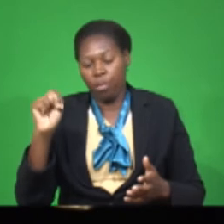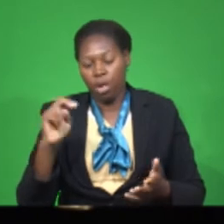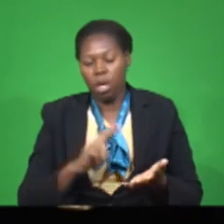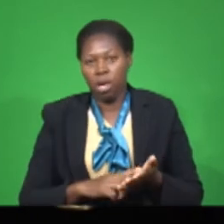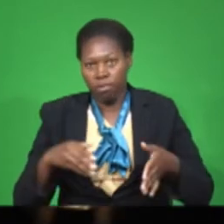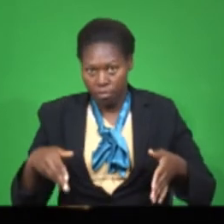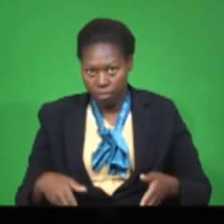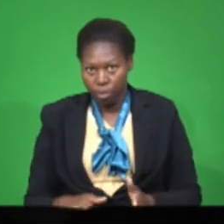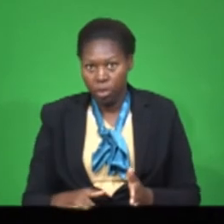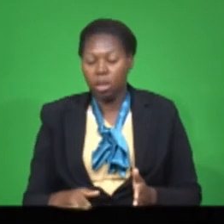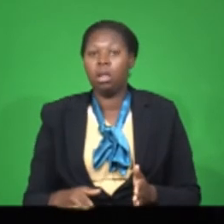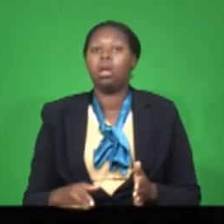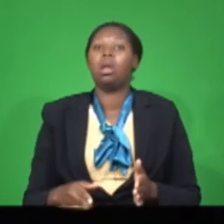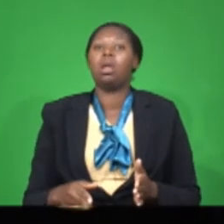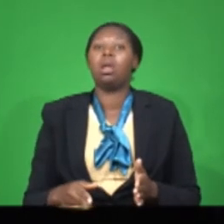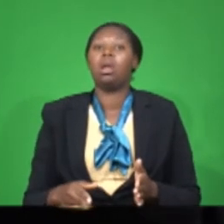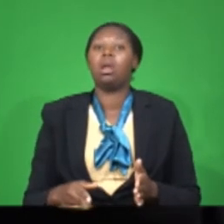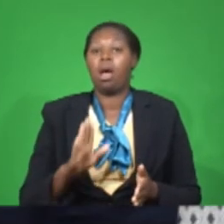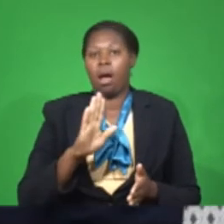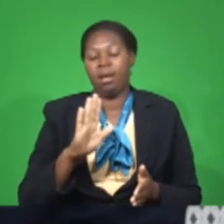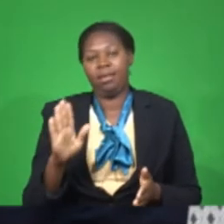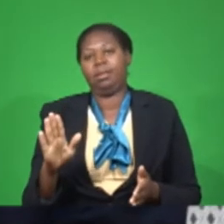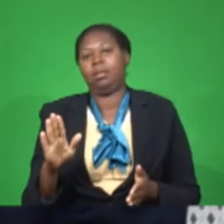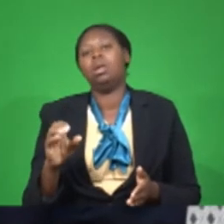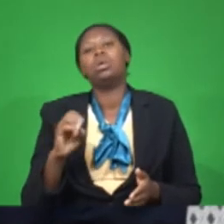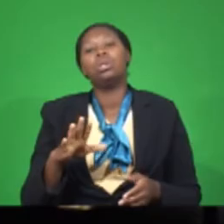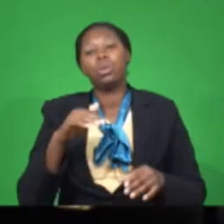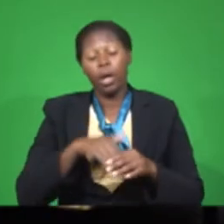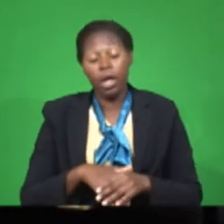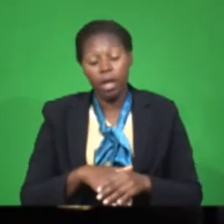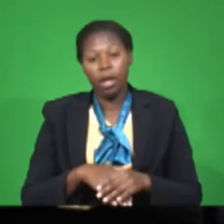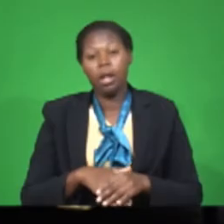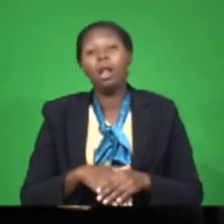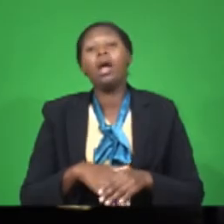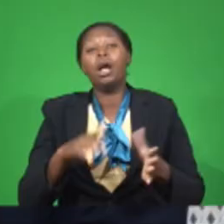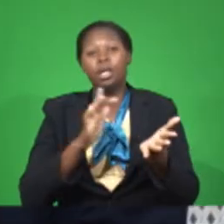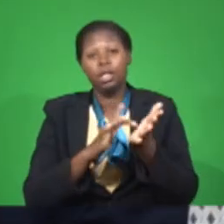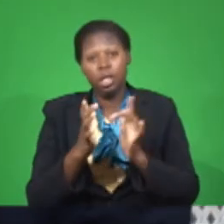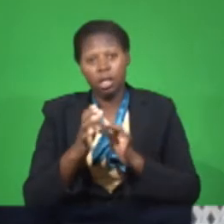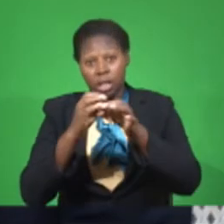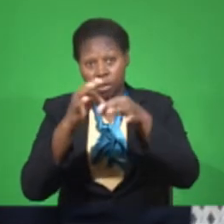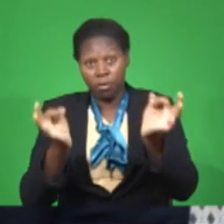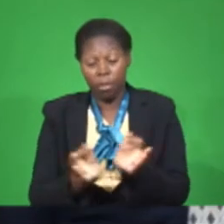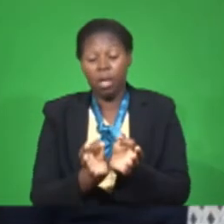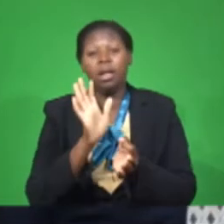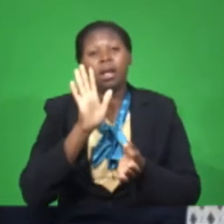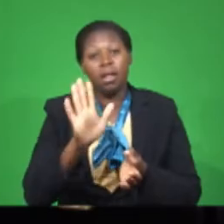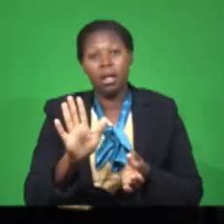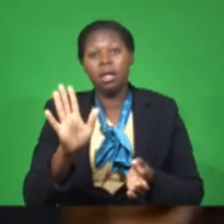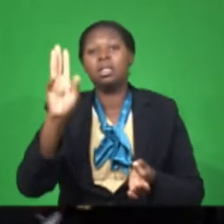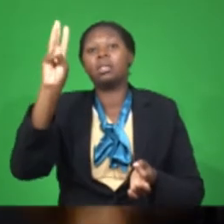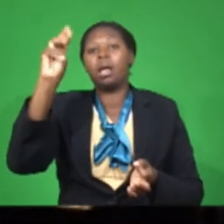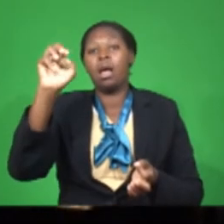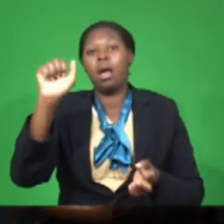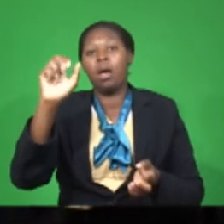kwenyama. Muna Manasa. Alright. Manasa harimu. Manasa ndiani.